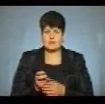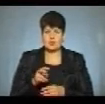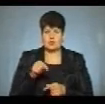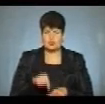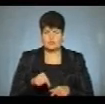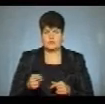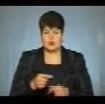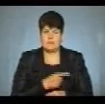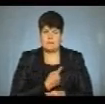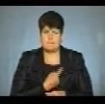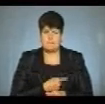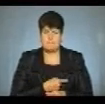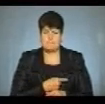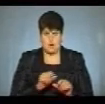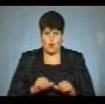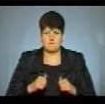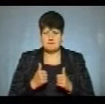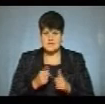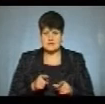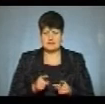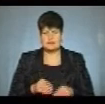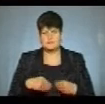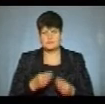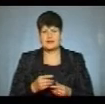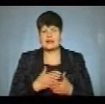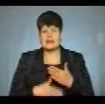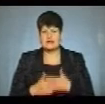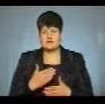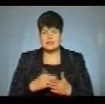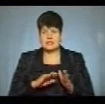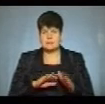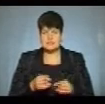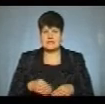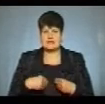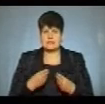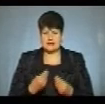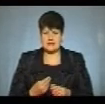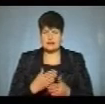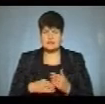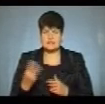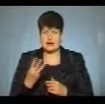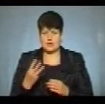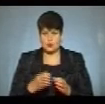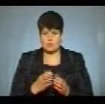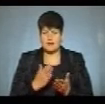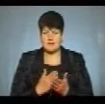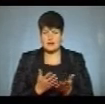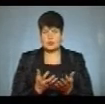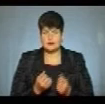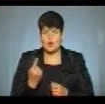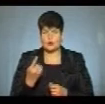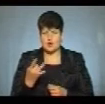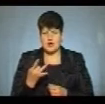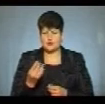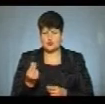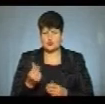в Тернополі медико-соціальну експертну комісію для встановлення інвалідності. Після надання інвалідності 3-ї групи вони мали б отримати одноразову